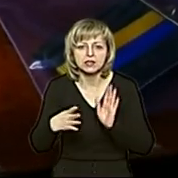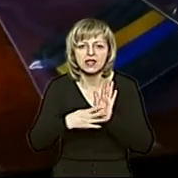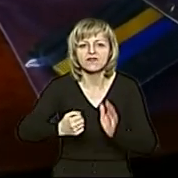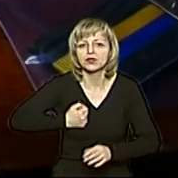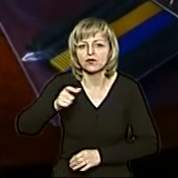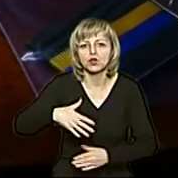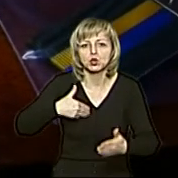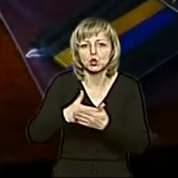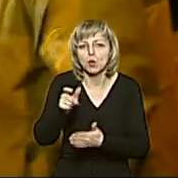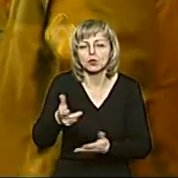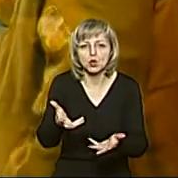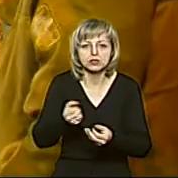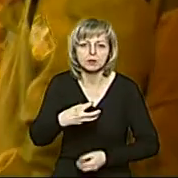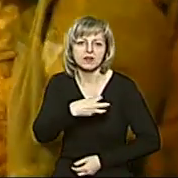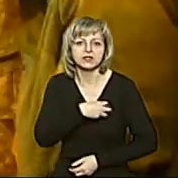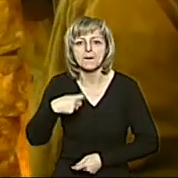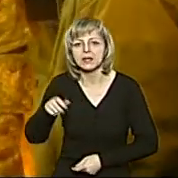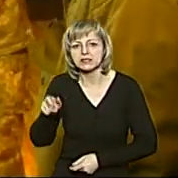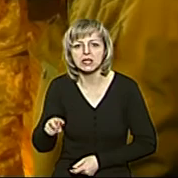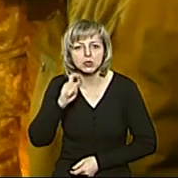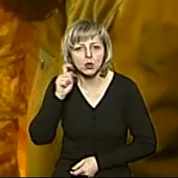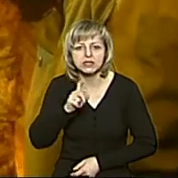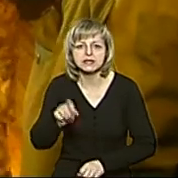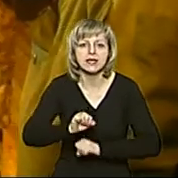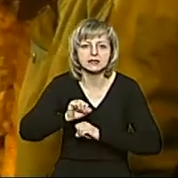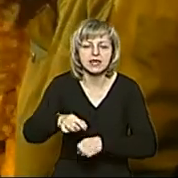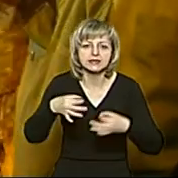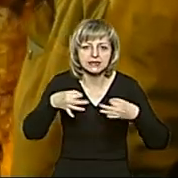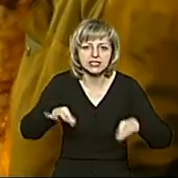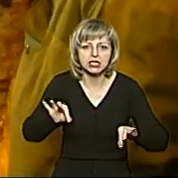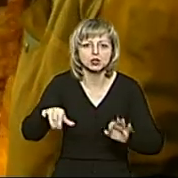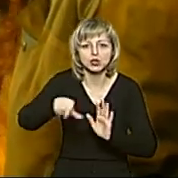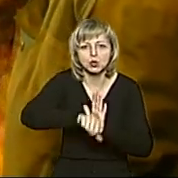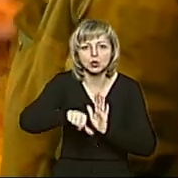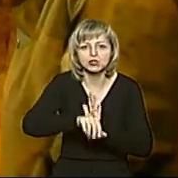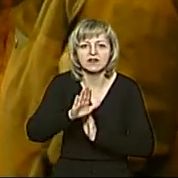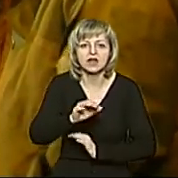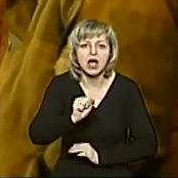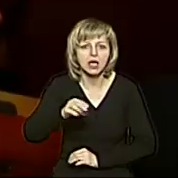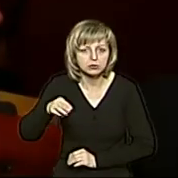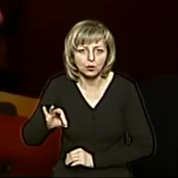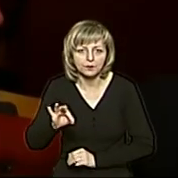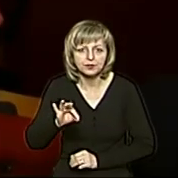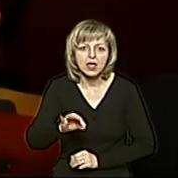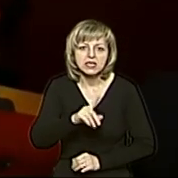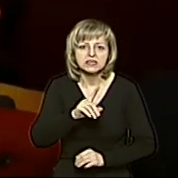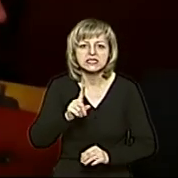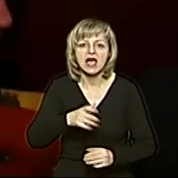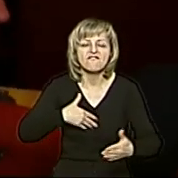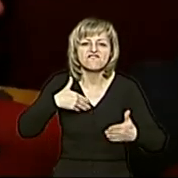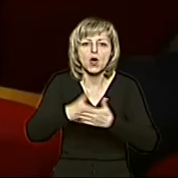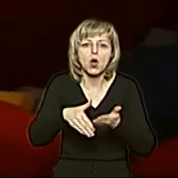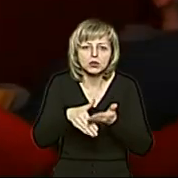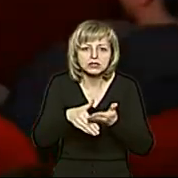9 воїнів-добровольців отримали відзнаки президента України за захист незалежності та участь в антитерористичній операції. За волонтерство